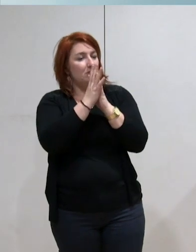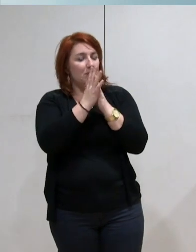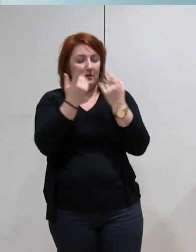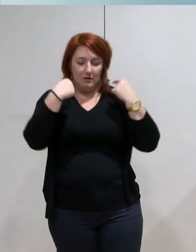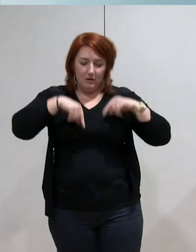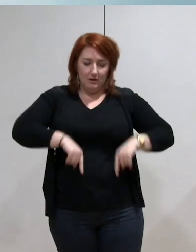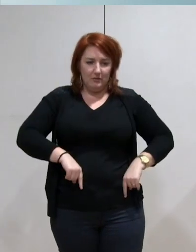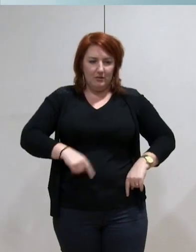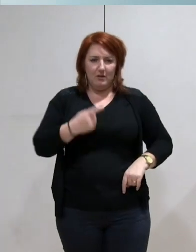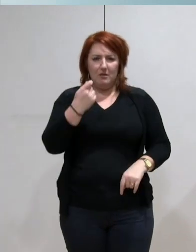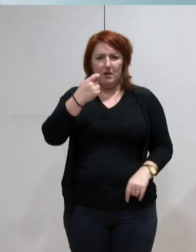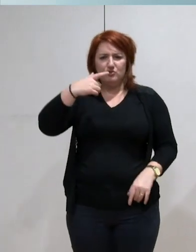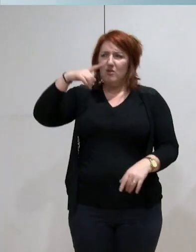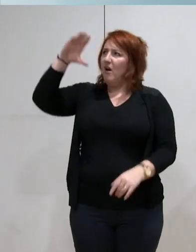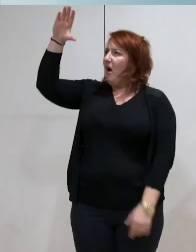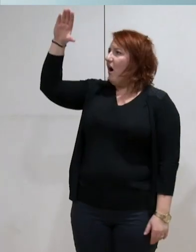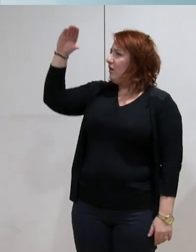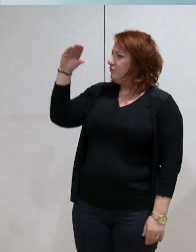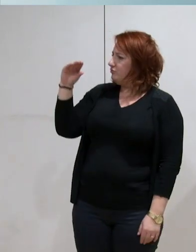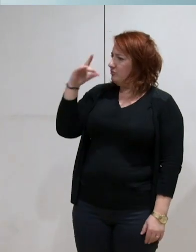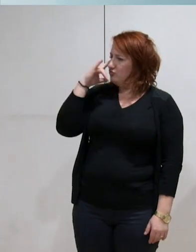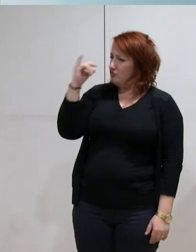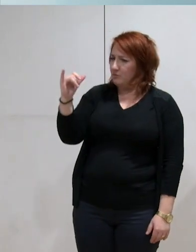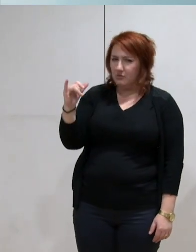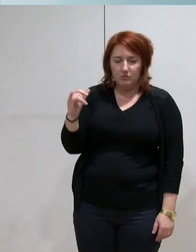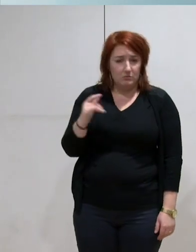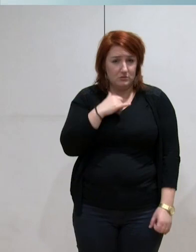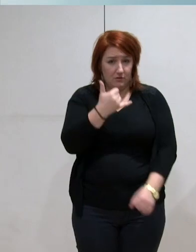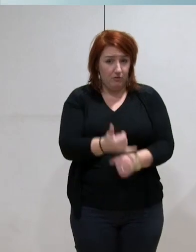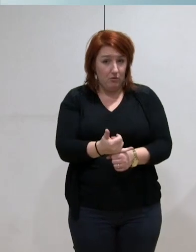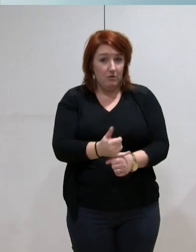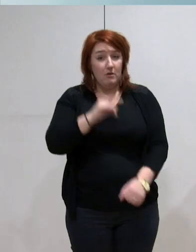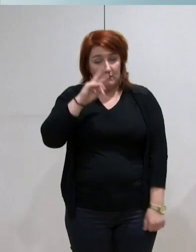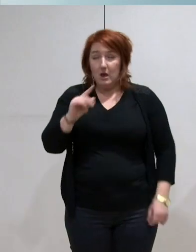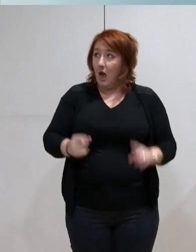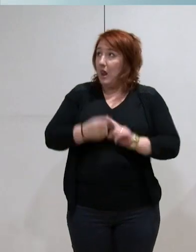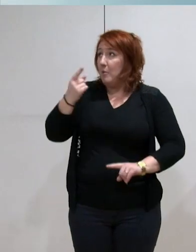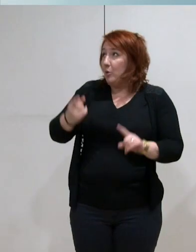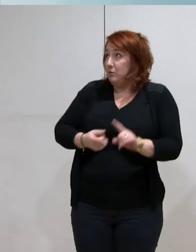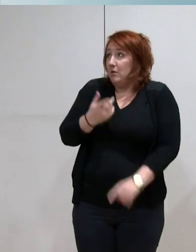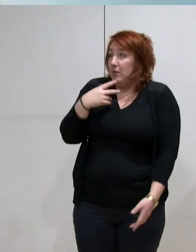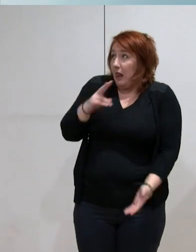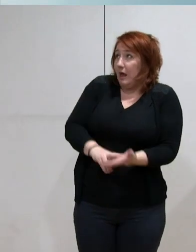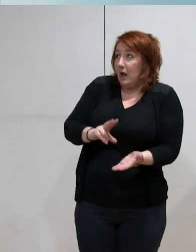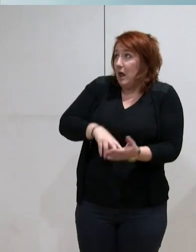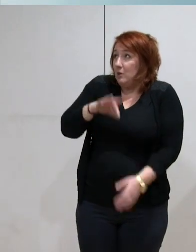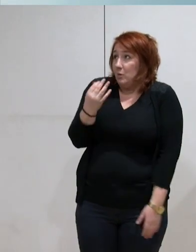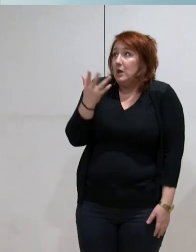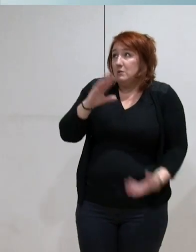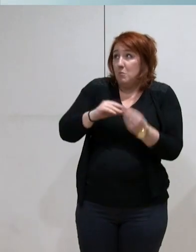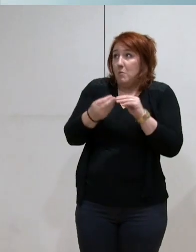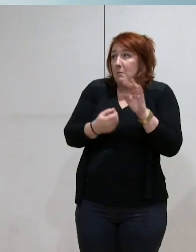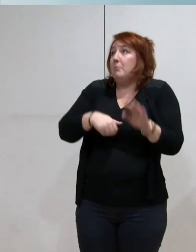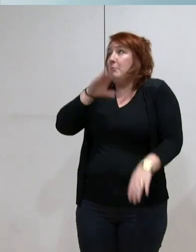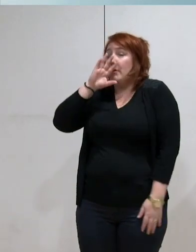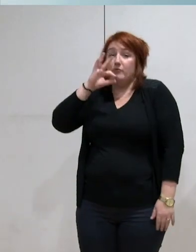inouï elle est importante elle est réelle elle pose problème mais